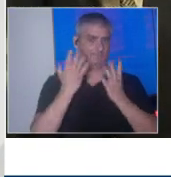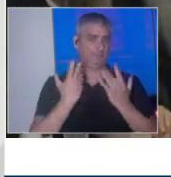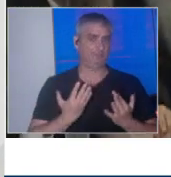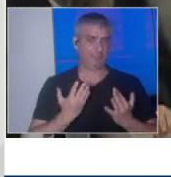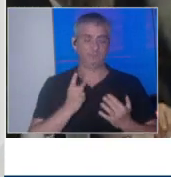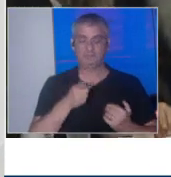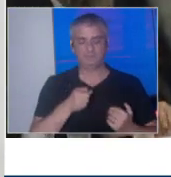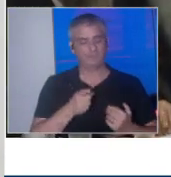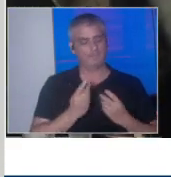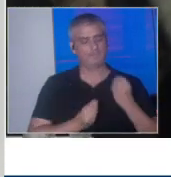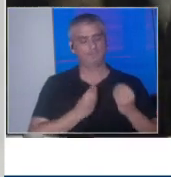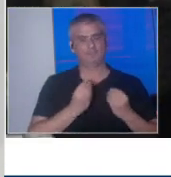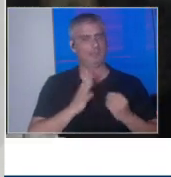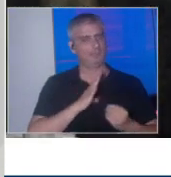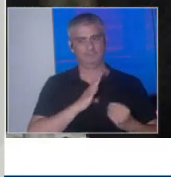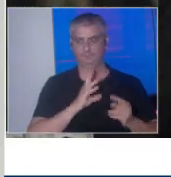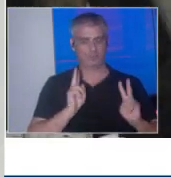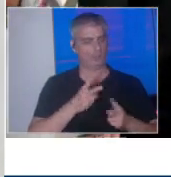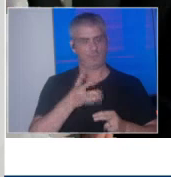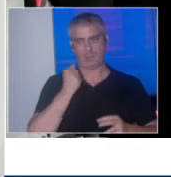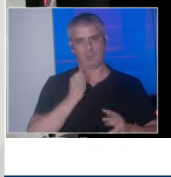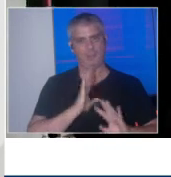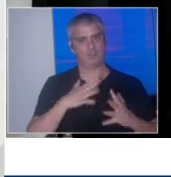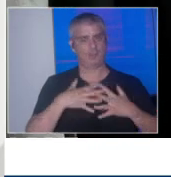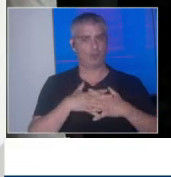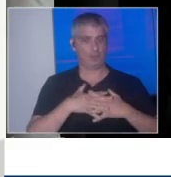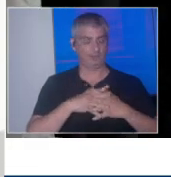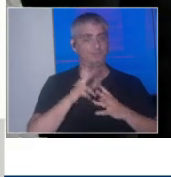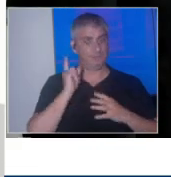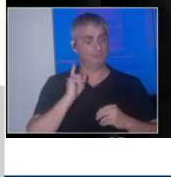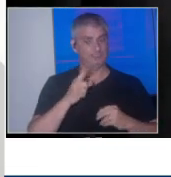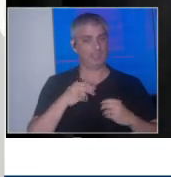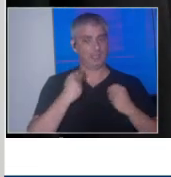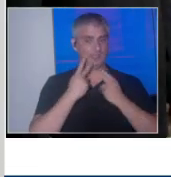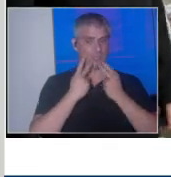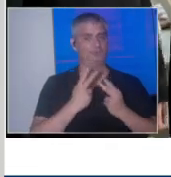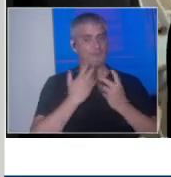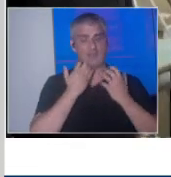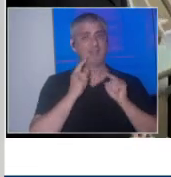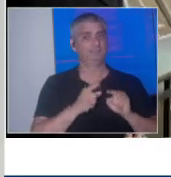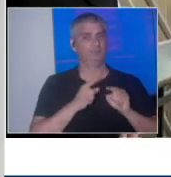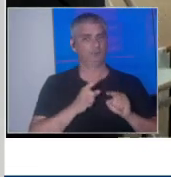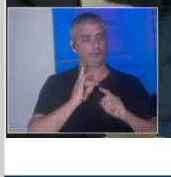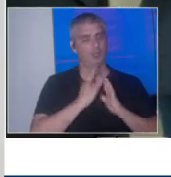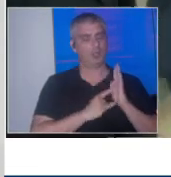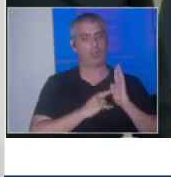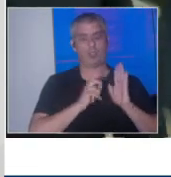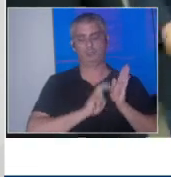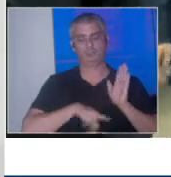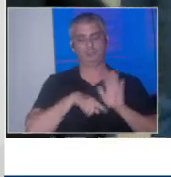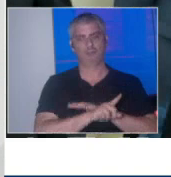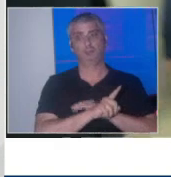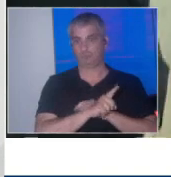מספרית. זה משחק באש שהם לא יכולים לקחת את הקואליציה, וצריך לתת תשובה על הסיפור הזה של חוק ההשתמטות.